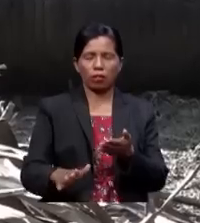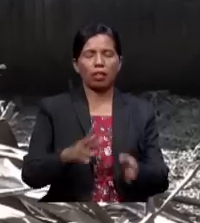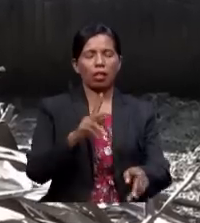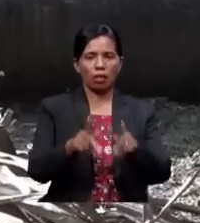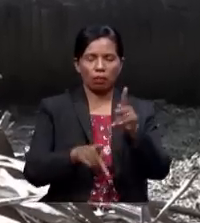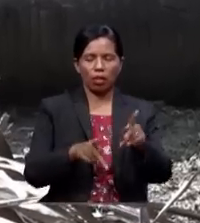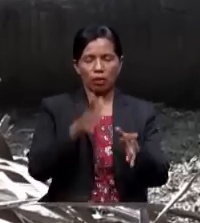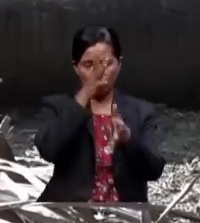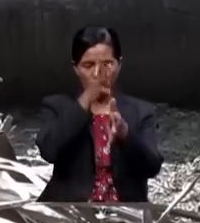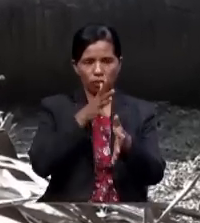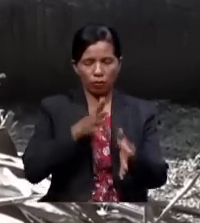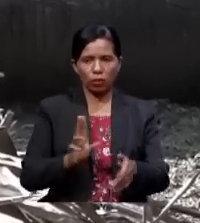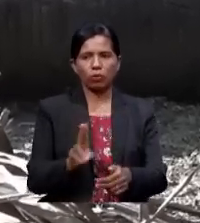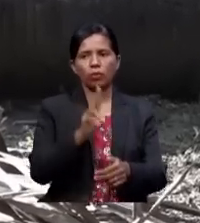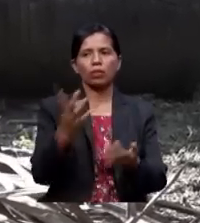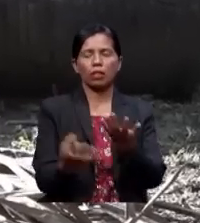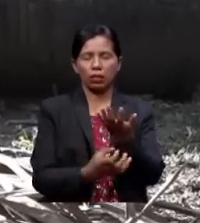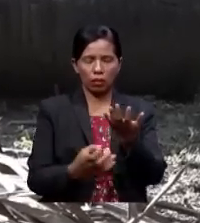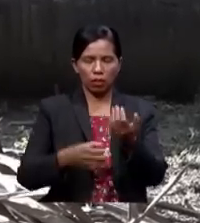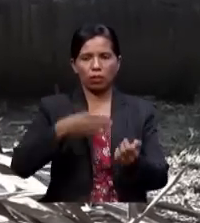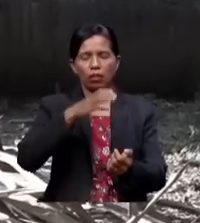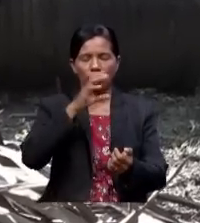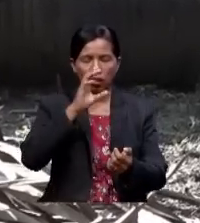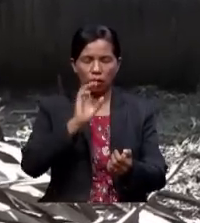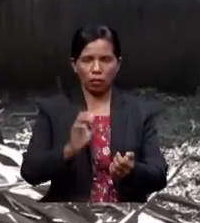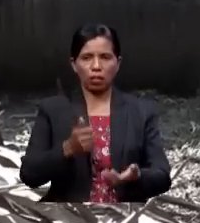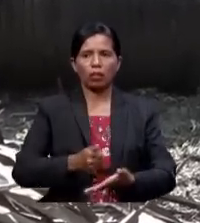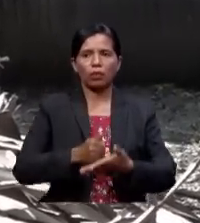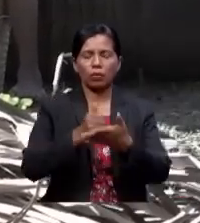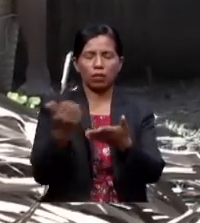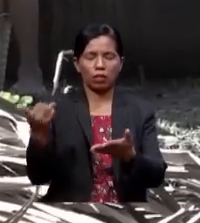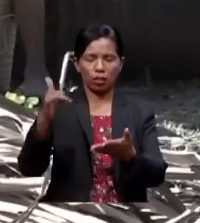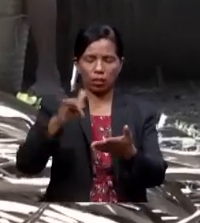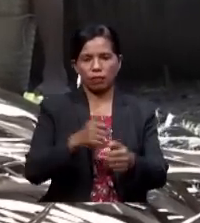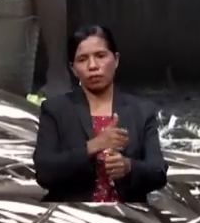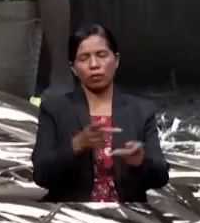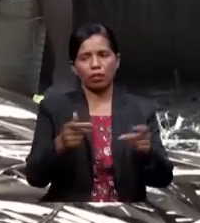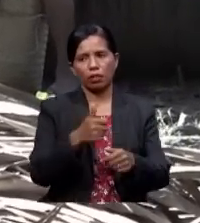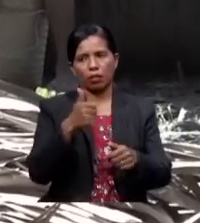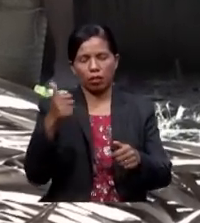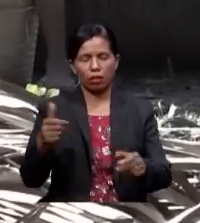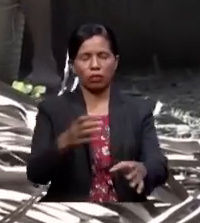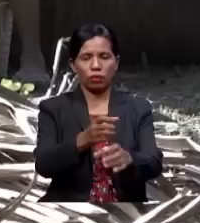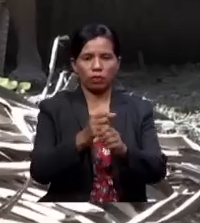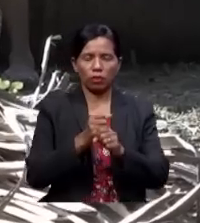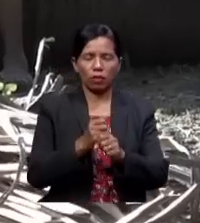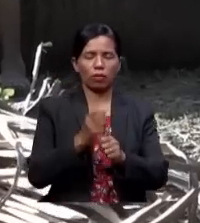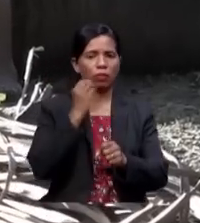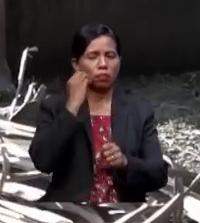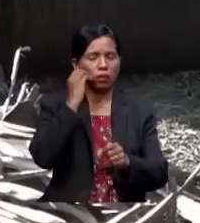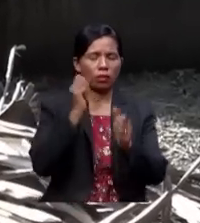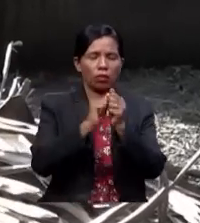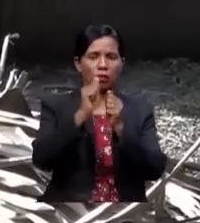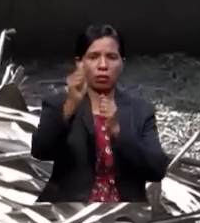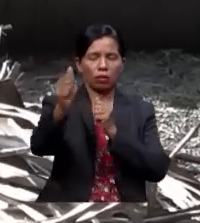rua ne uja hodi tein hodi hemu no responde mos ba necessidade seluk kuru ho distansia mais ou menos